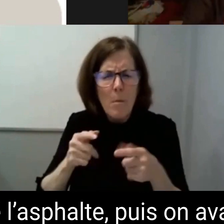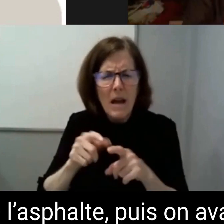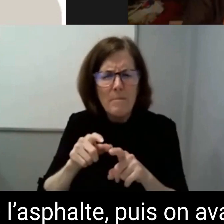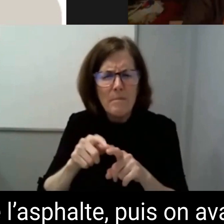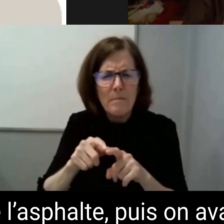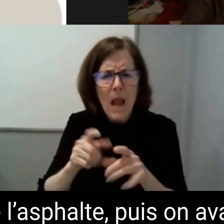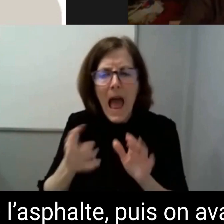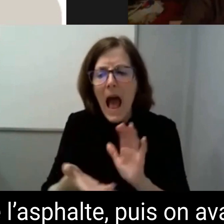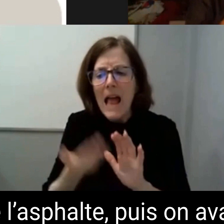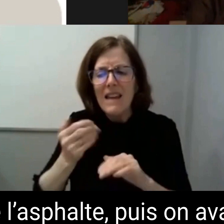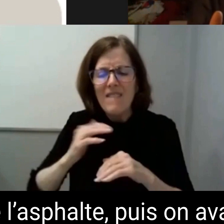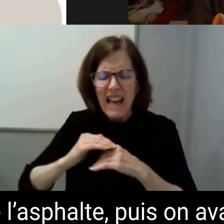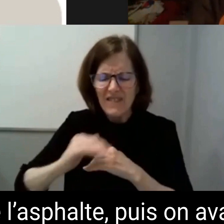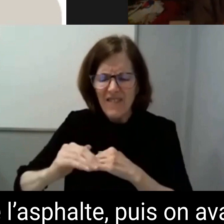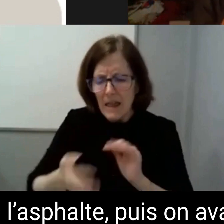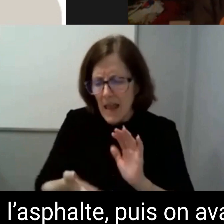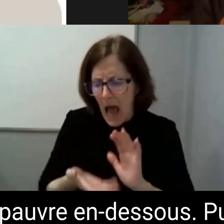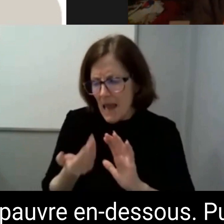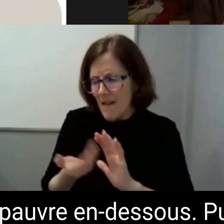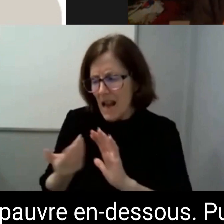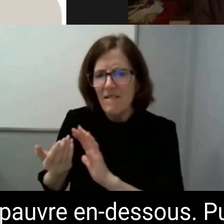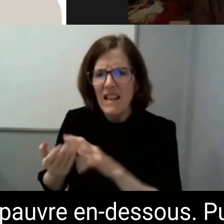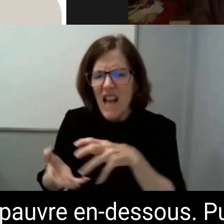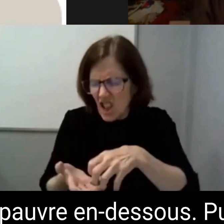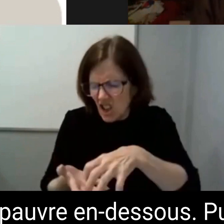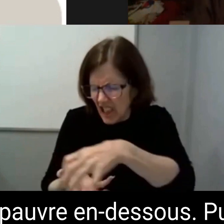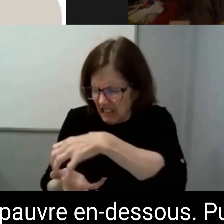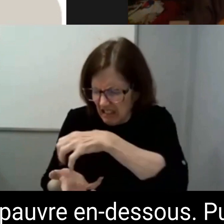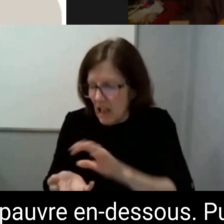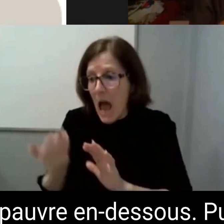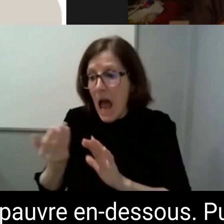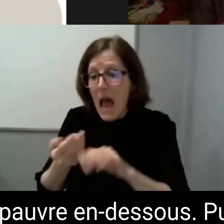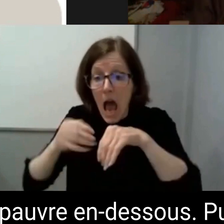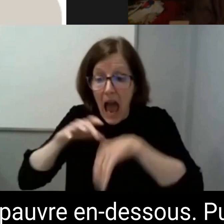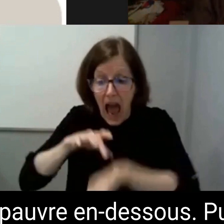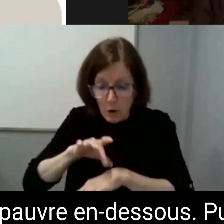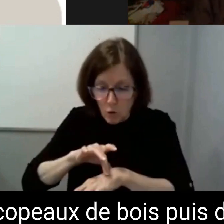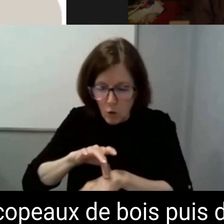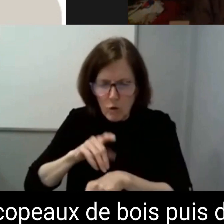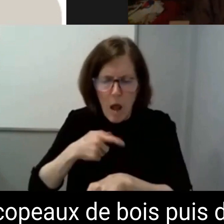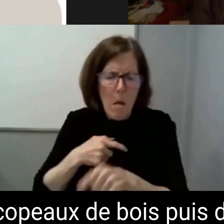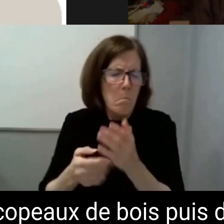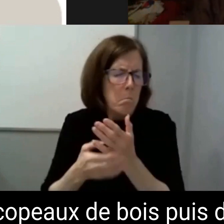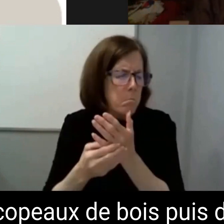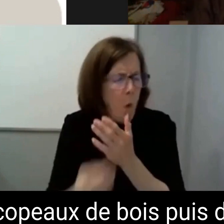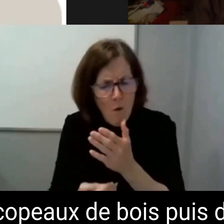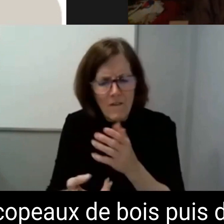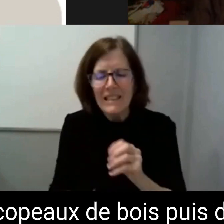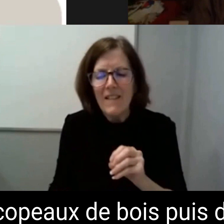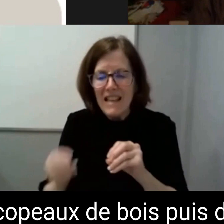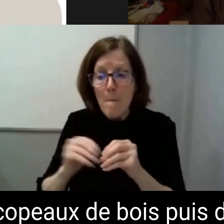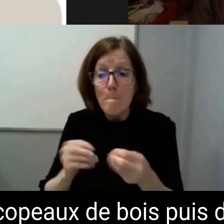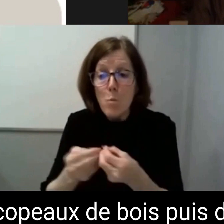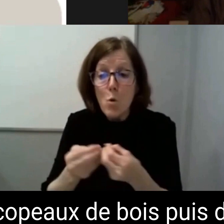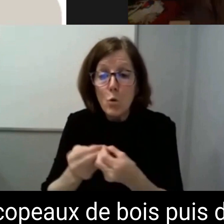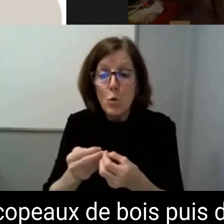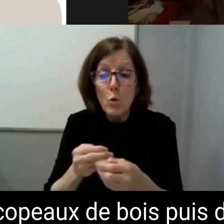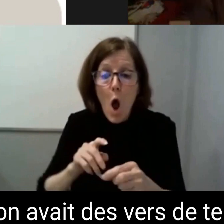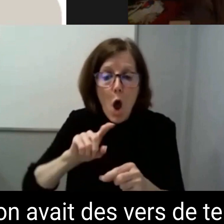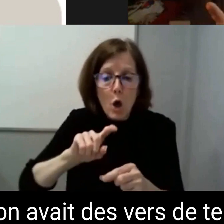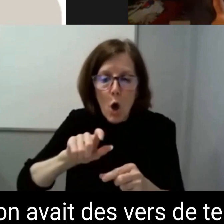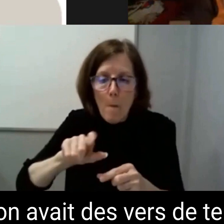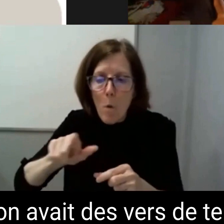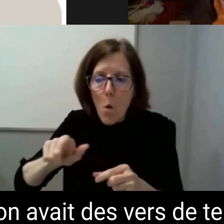enlevé l'asphalte, puis on avait un sol qui était extrêmement pauvre en dessous, puis on a juste mis énormément de copeaux de bois puis de mycélium, puis en